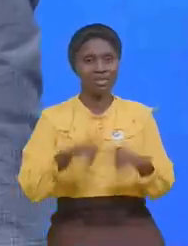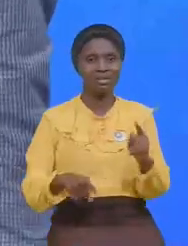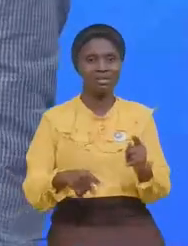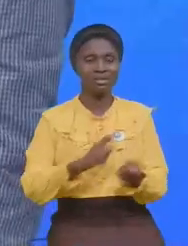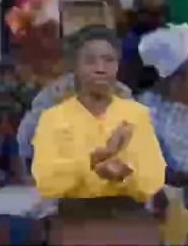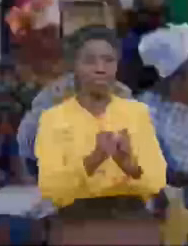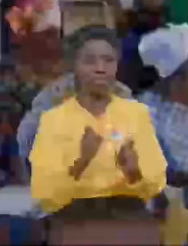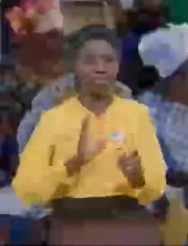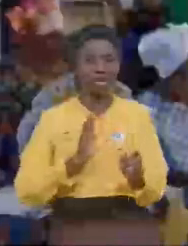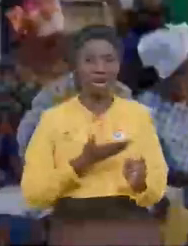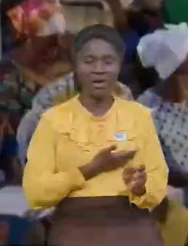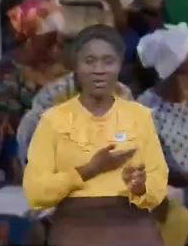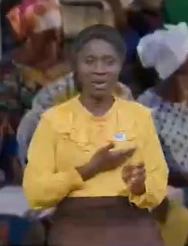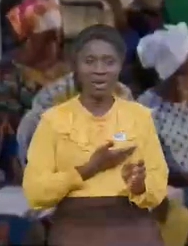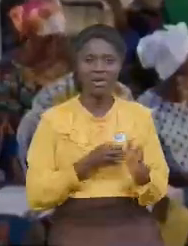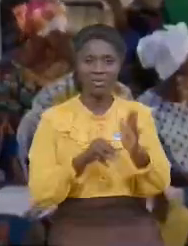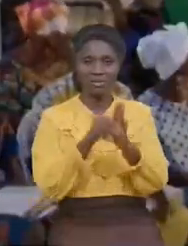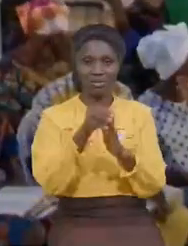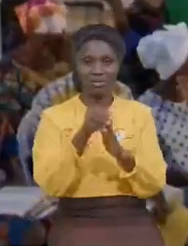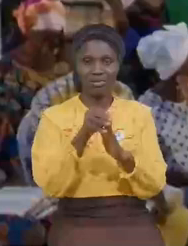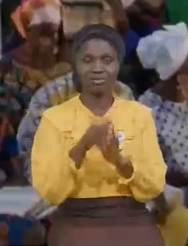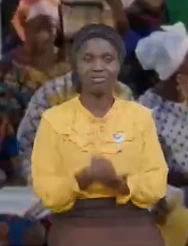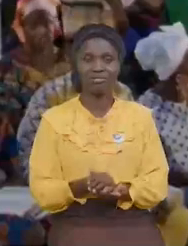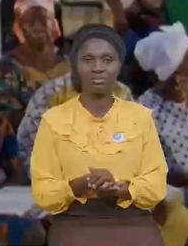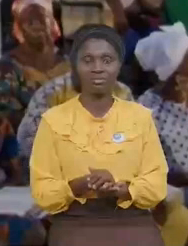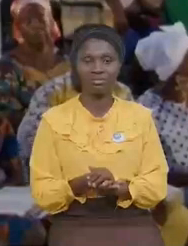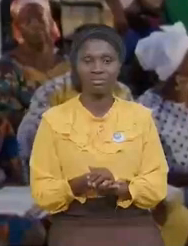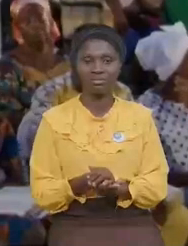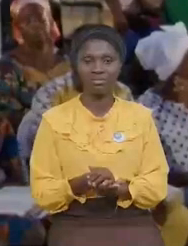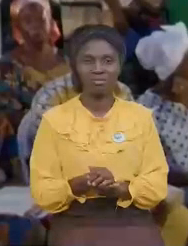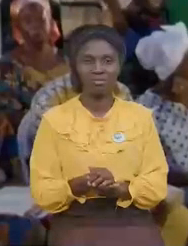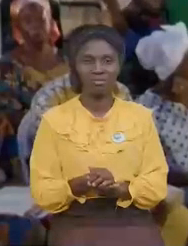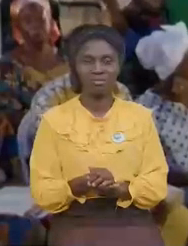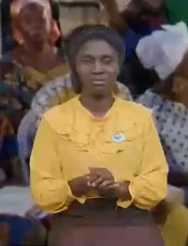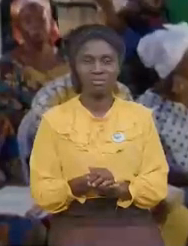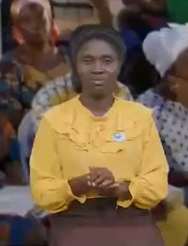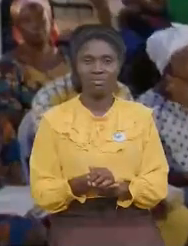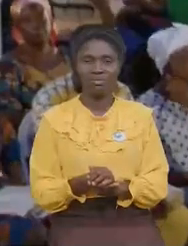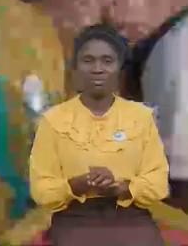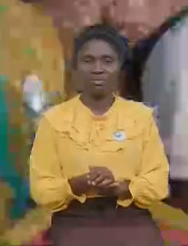Toutes ces choses ne changent pas notre taille, notre position,